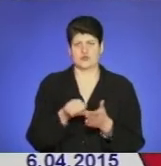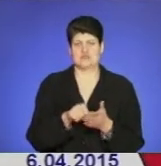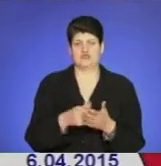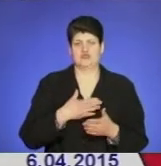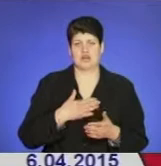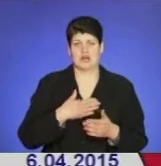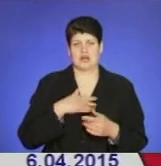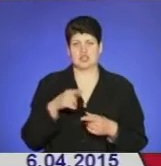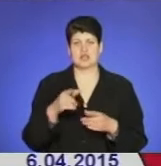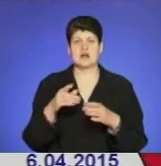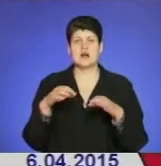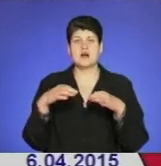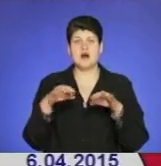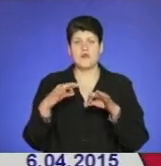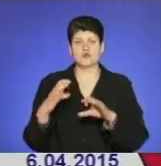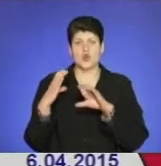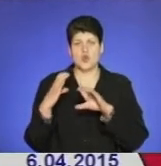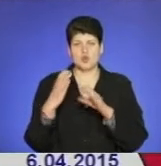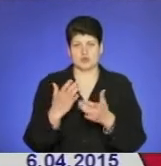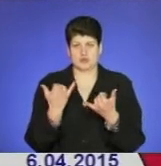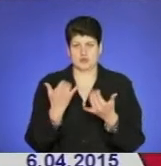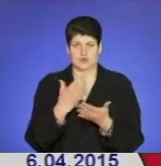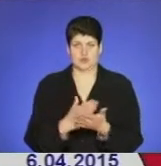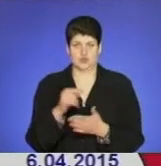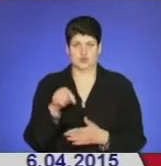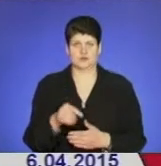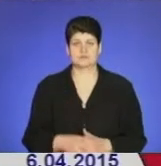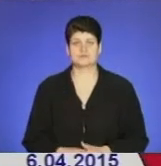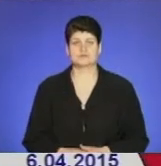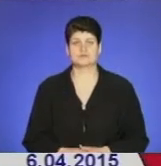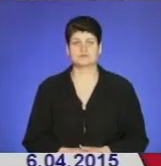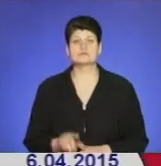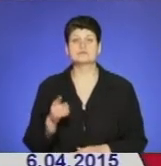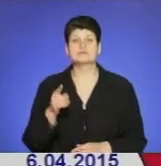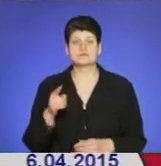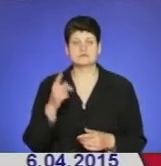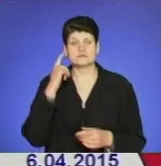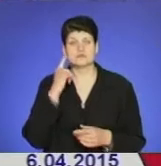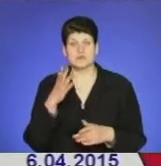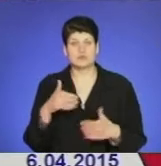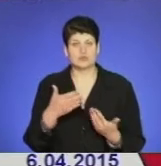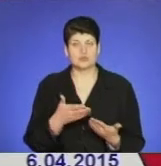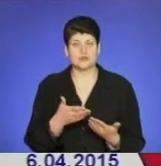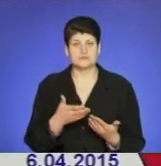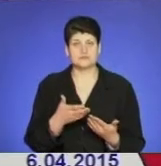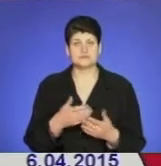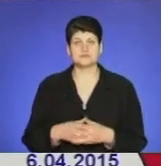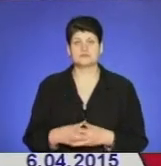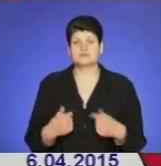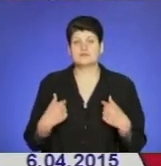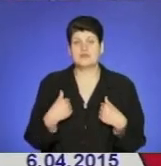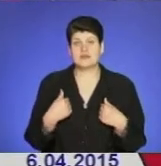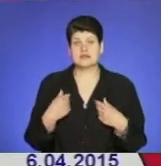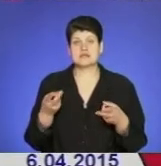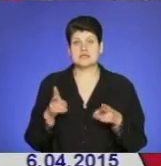нашій автоколоні, яка є сьогодні тут. Як тут пояснити? Ну, я